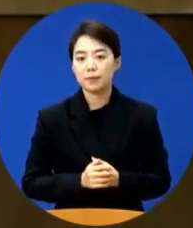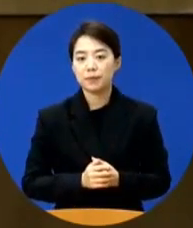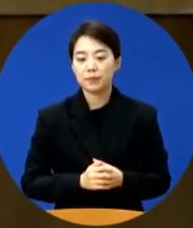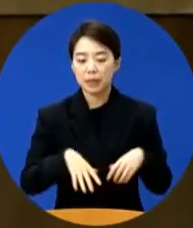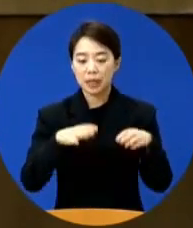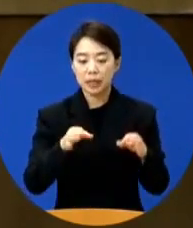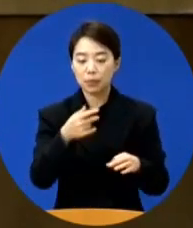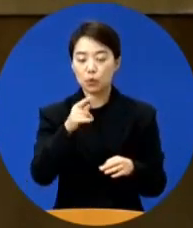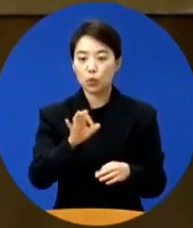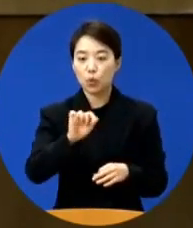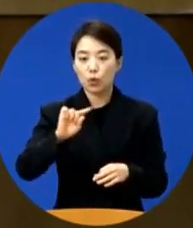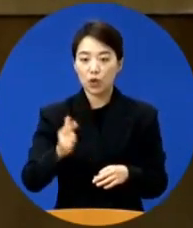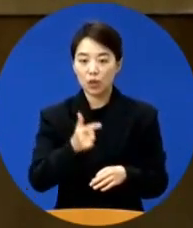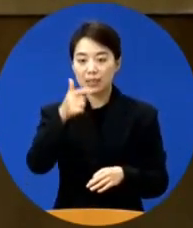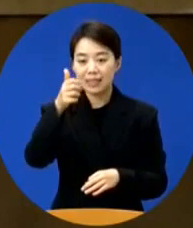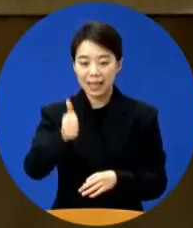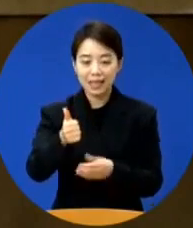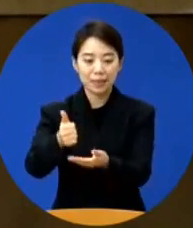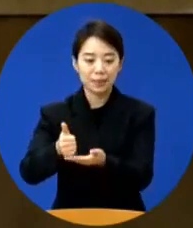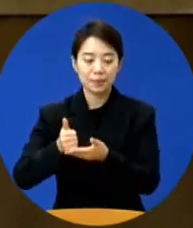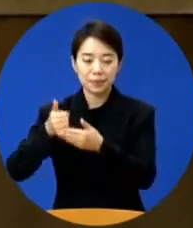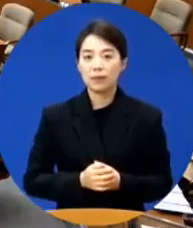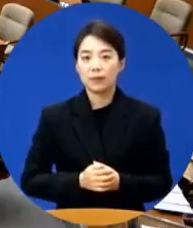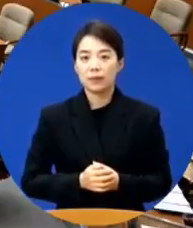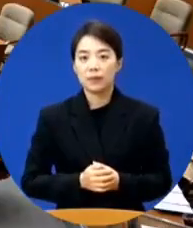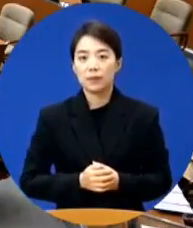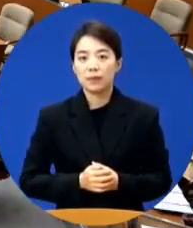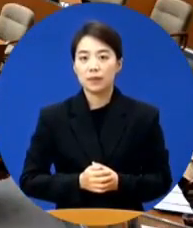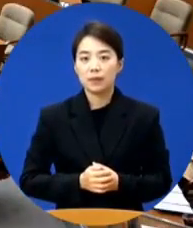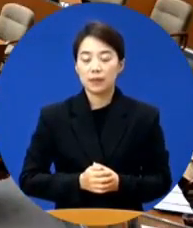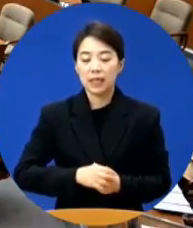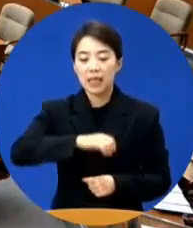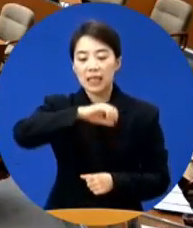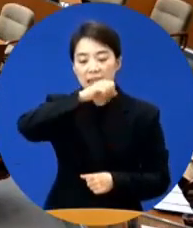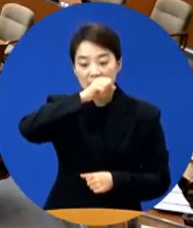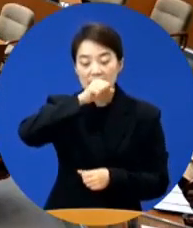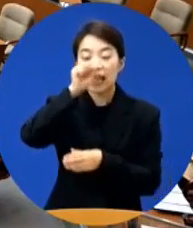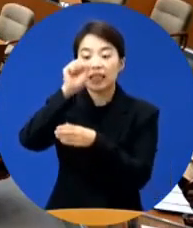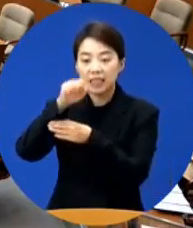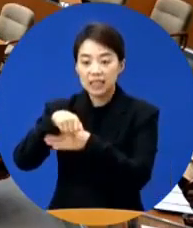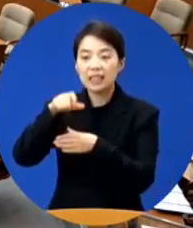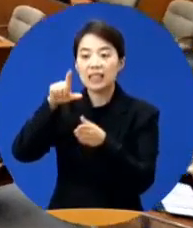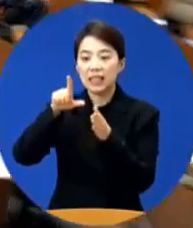김동연 지사님, 발언대로 나와주시기 바랍니다. 저희가 그 예산 승인을 할 때